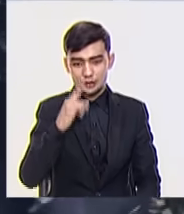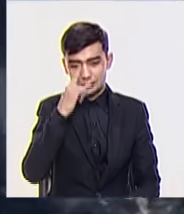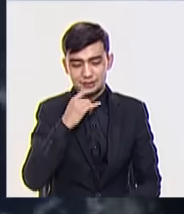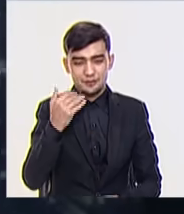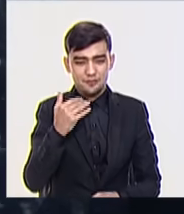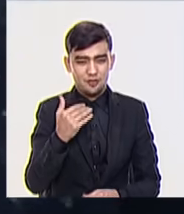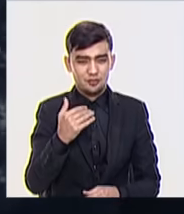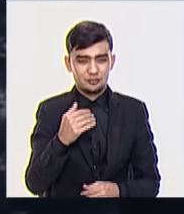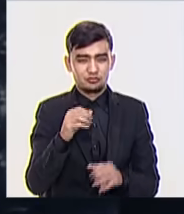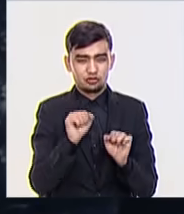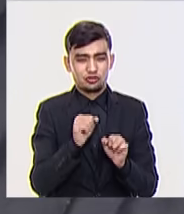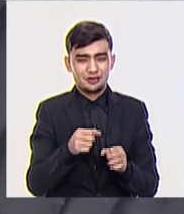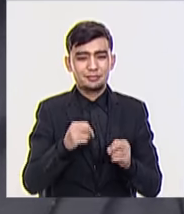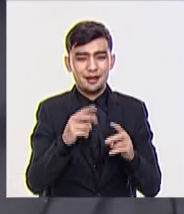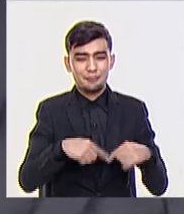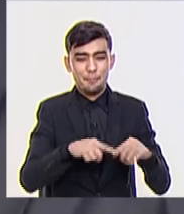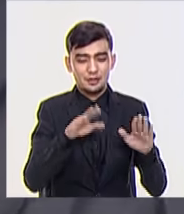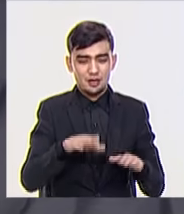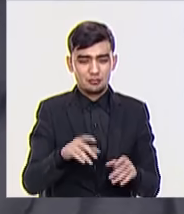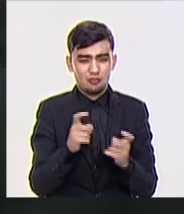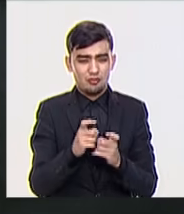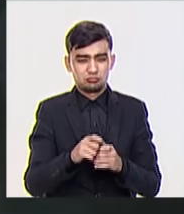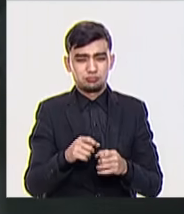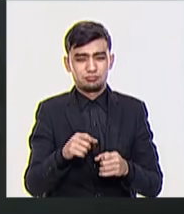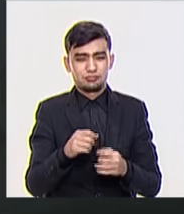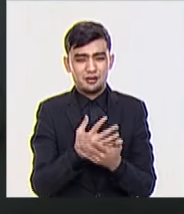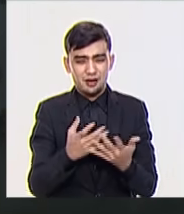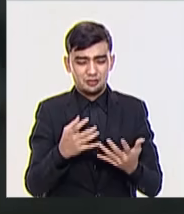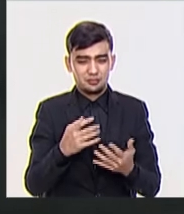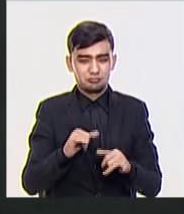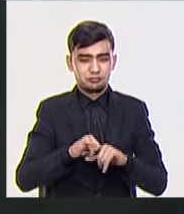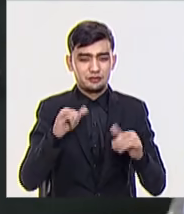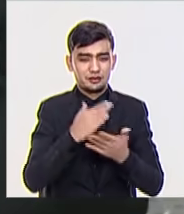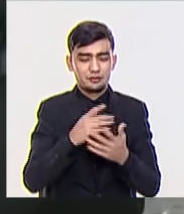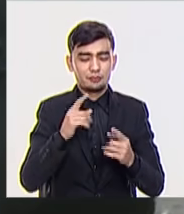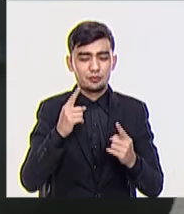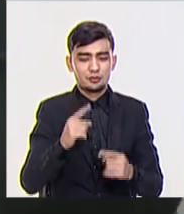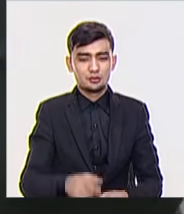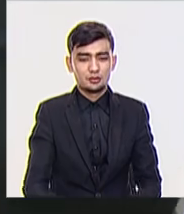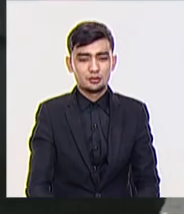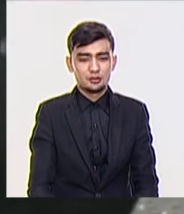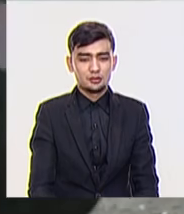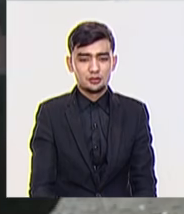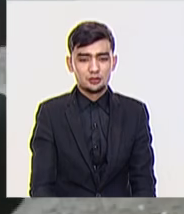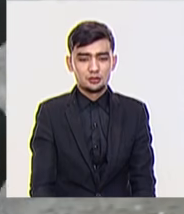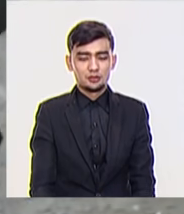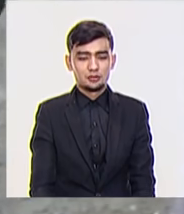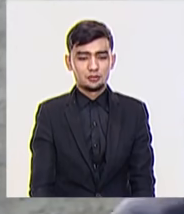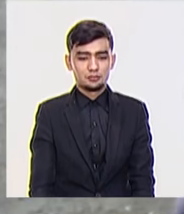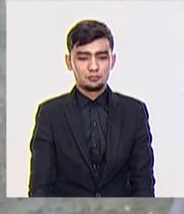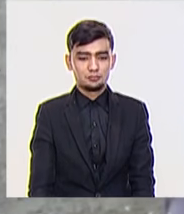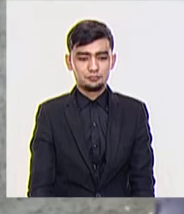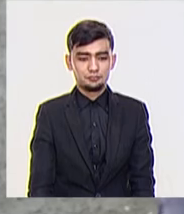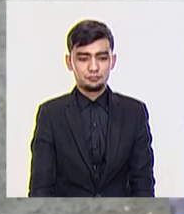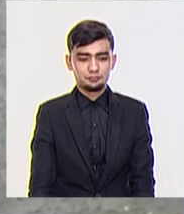Қазақстанның қорғаныс саласында дау-дамай неге көбейіп барады? Қарасыңыз, маңдай терімен, маңдайыңызды сыпырып-сыпырып тасыңыз, алпысқа келіп,